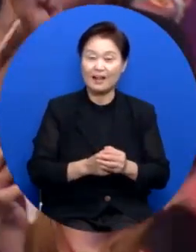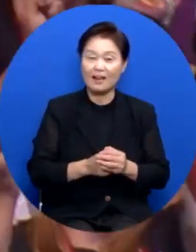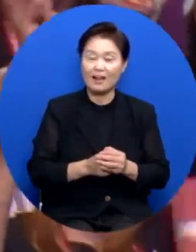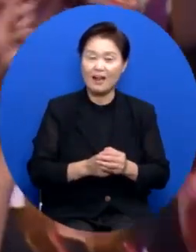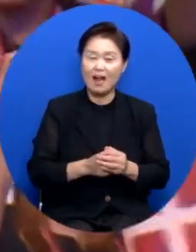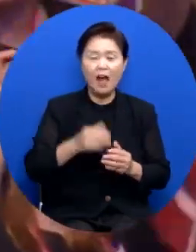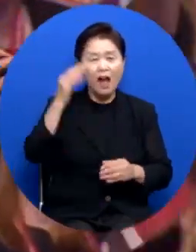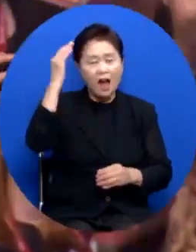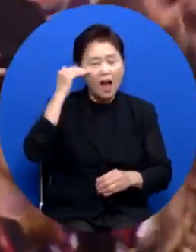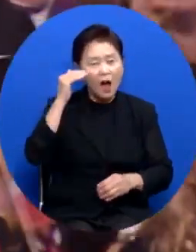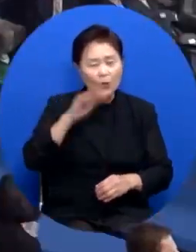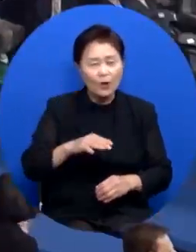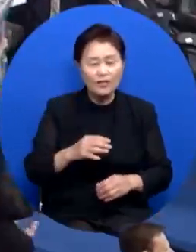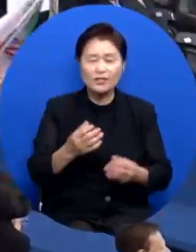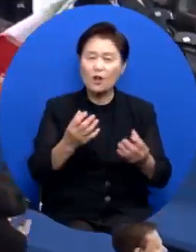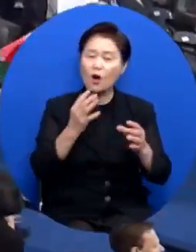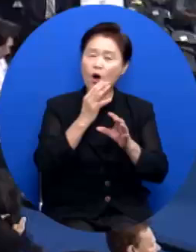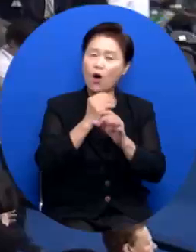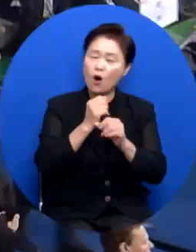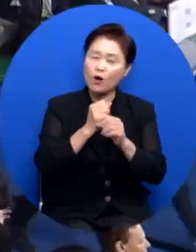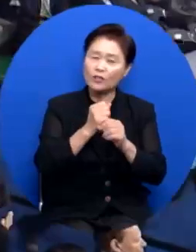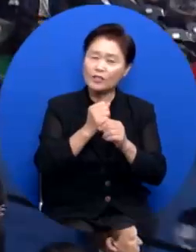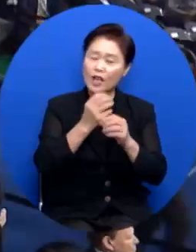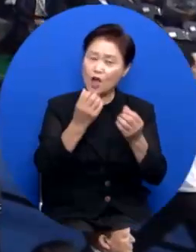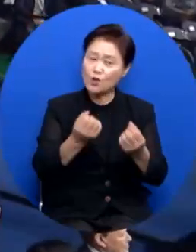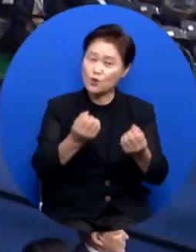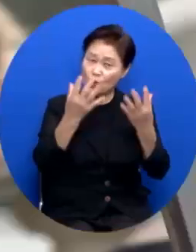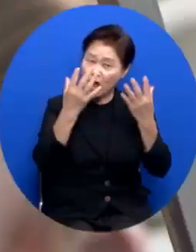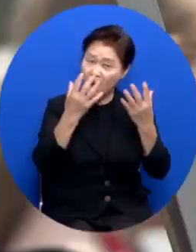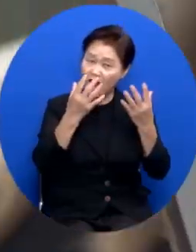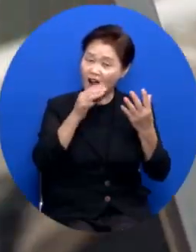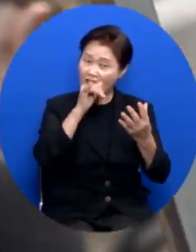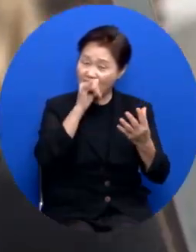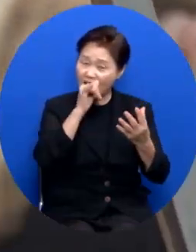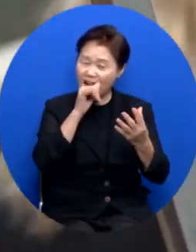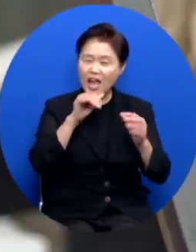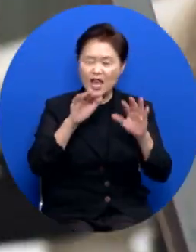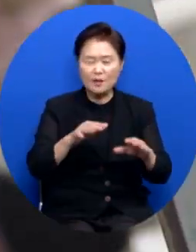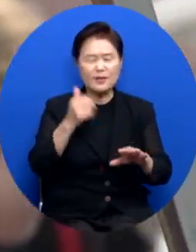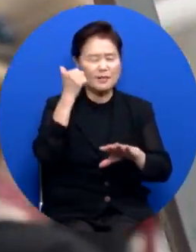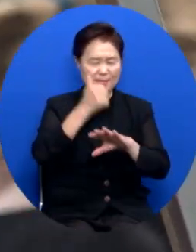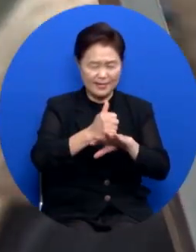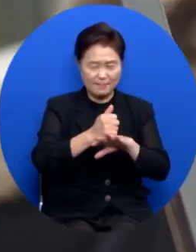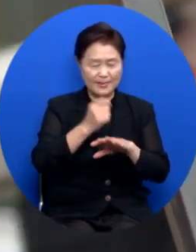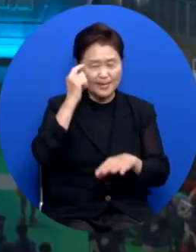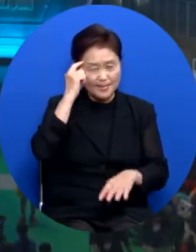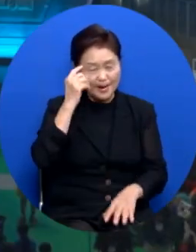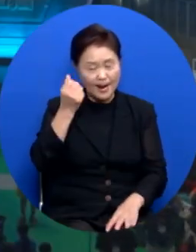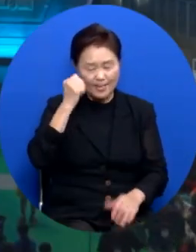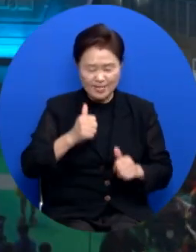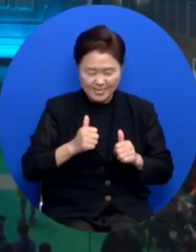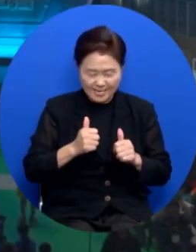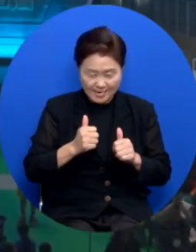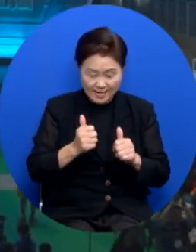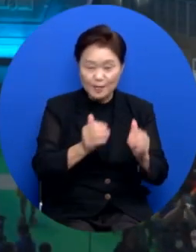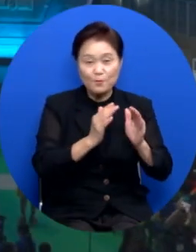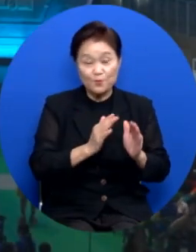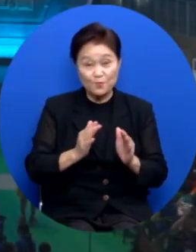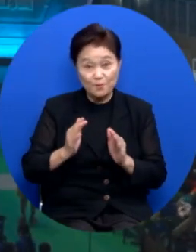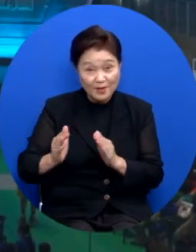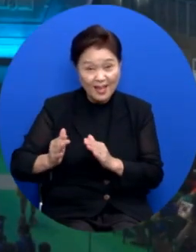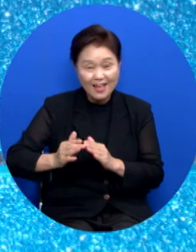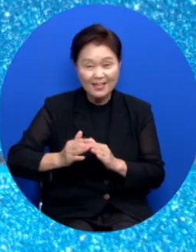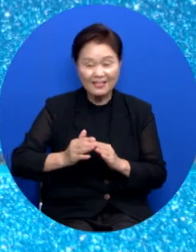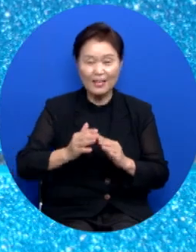한국에서 열릴지 모른다라는 마음으로 이번 아니면 안 된다는 생각으로 열심히 준비해서 또